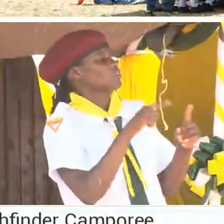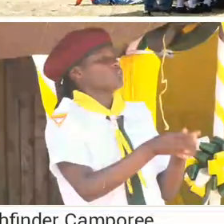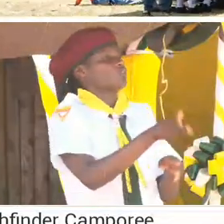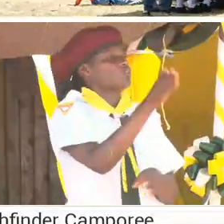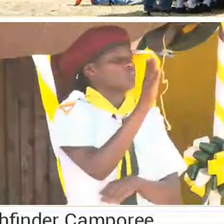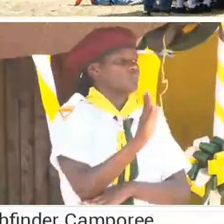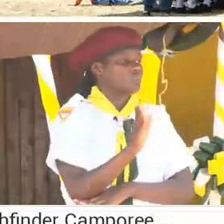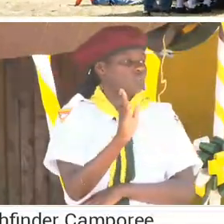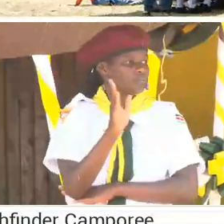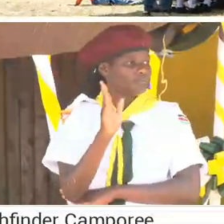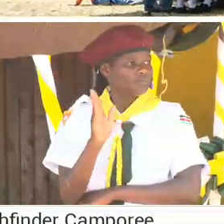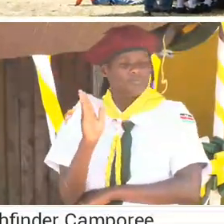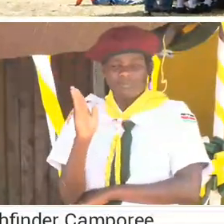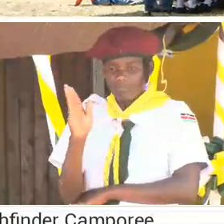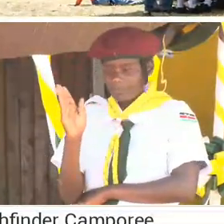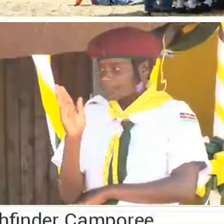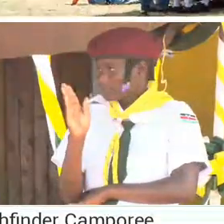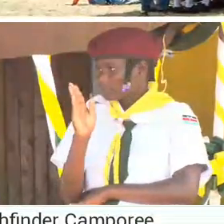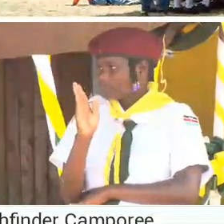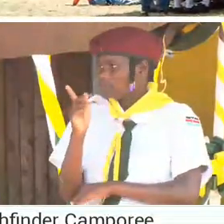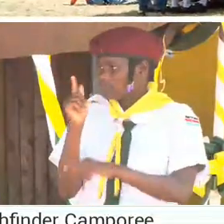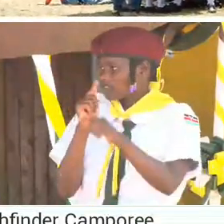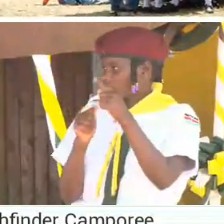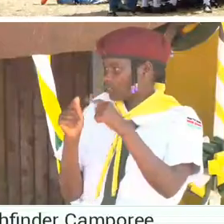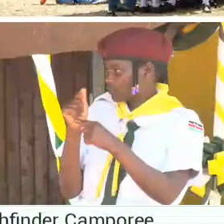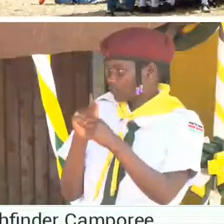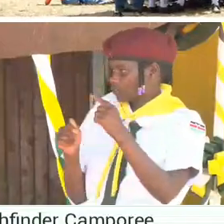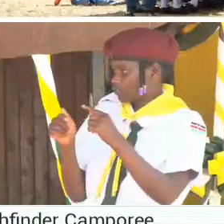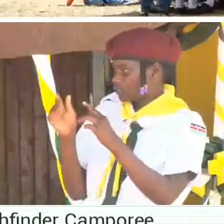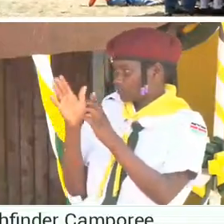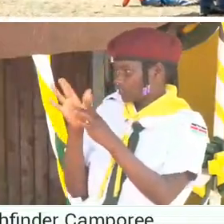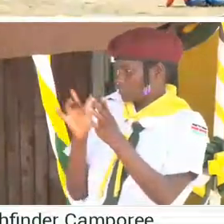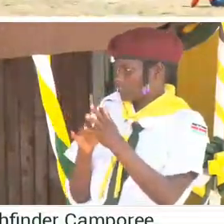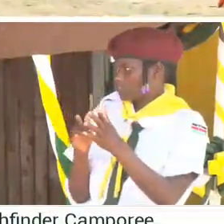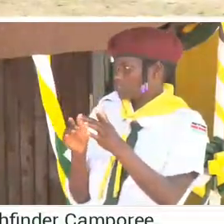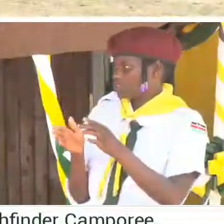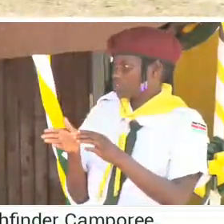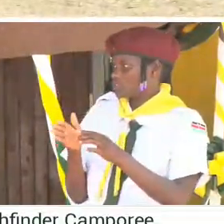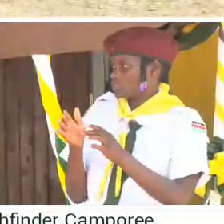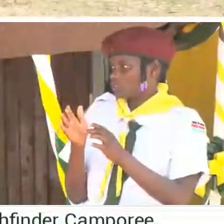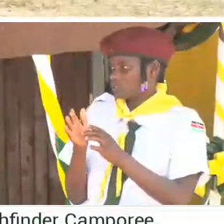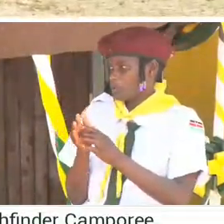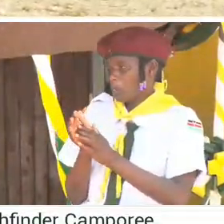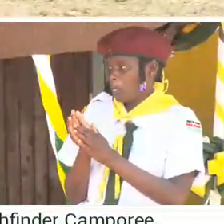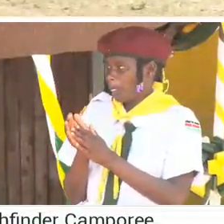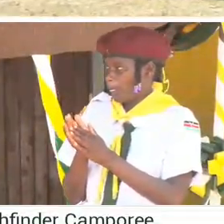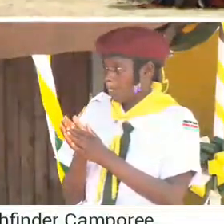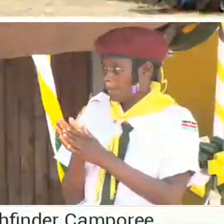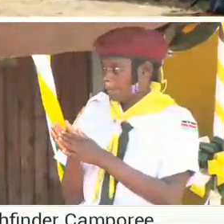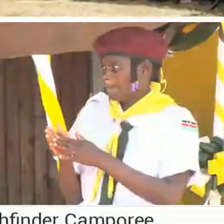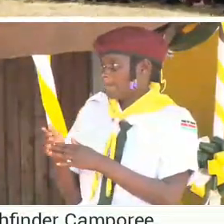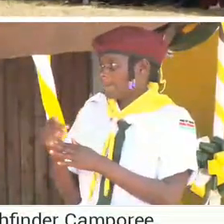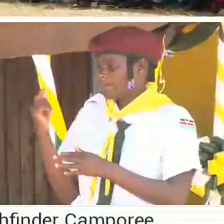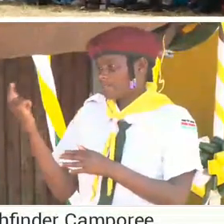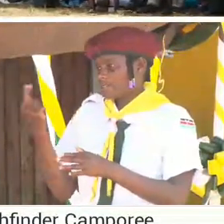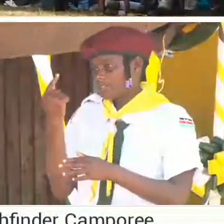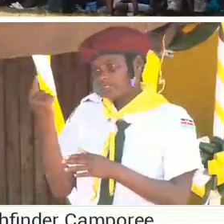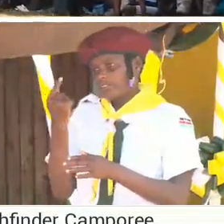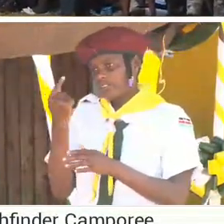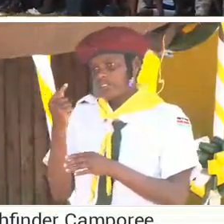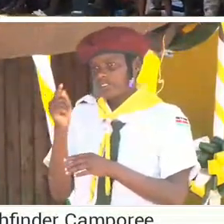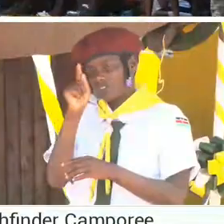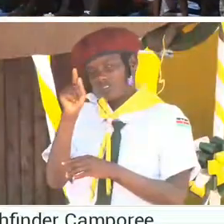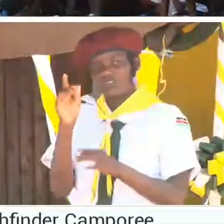toa maisha yako kwa Yesu. Njoo kwa Yesu. Toa maisha yako kwa Yesu dada yangu, kaka yangu. Wewe pekee ndio Yesu